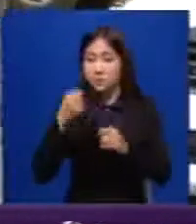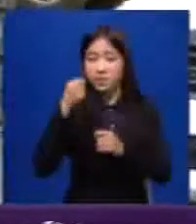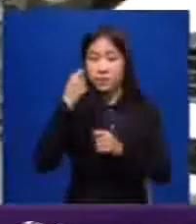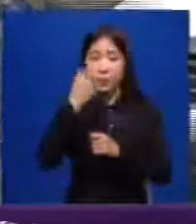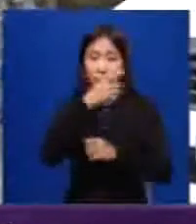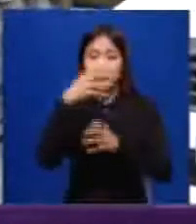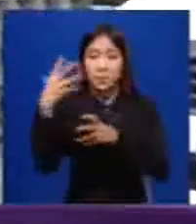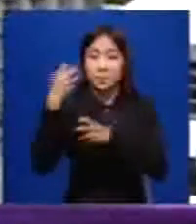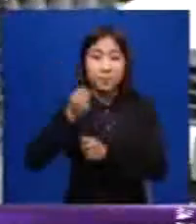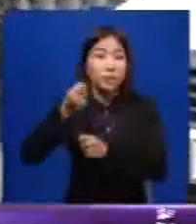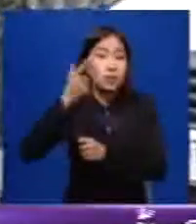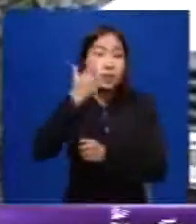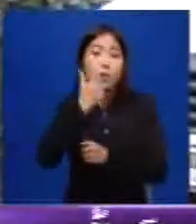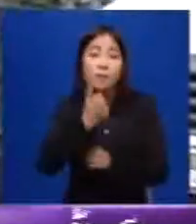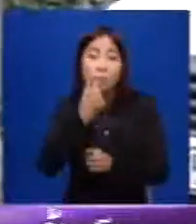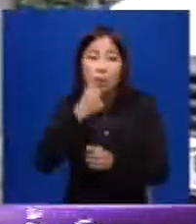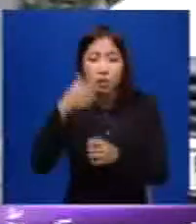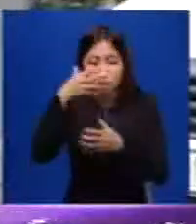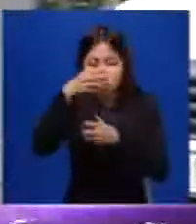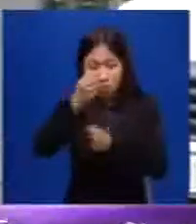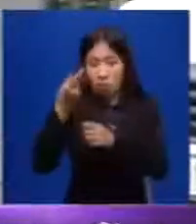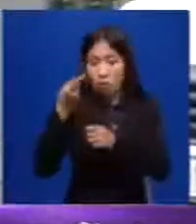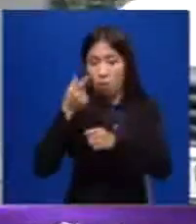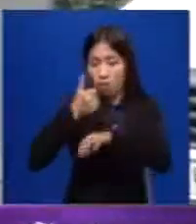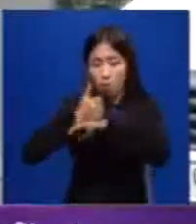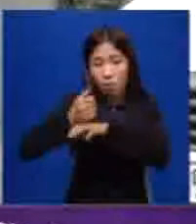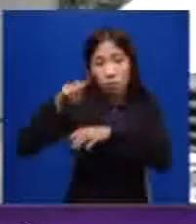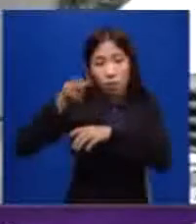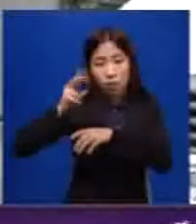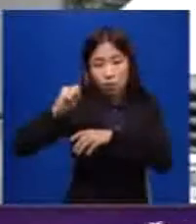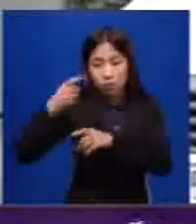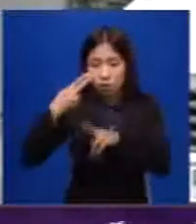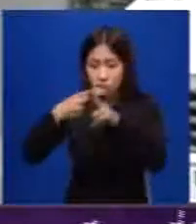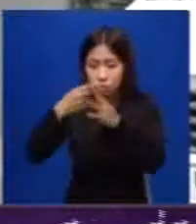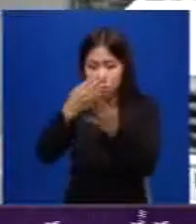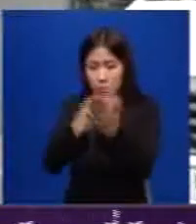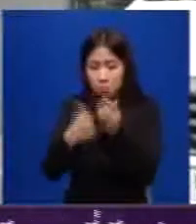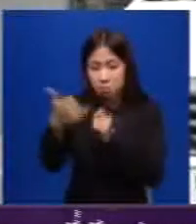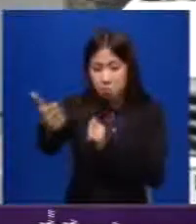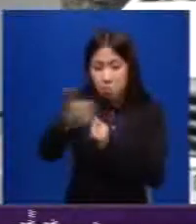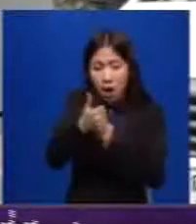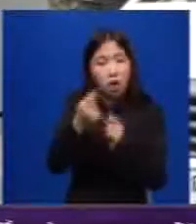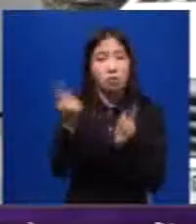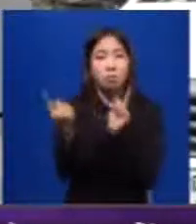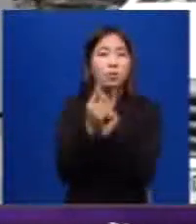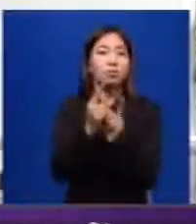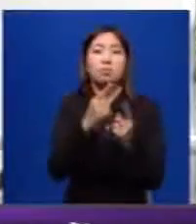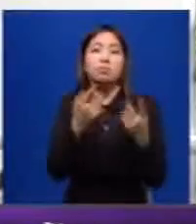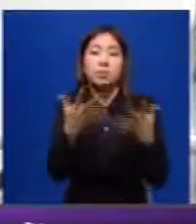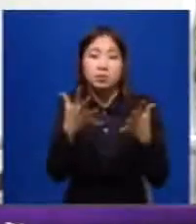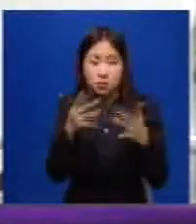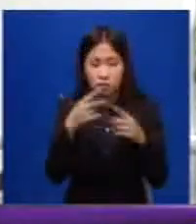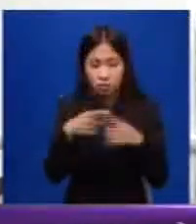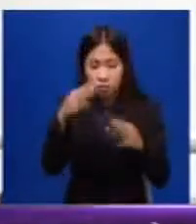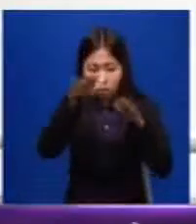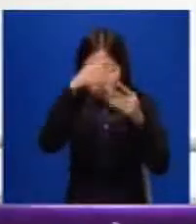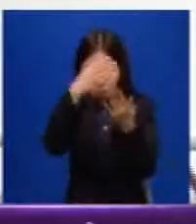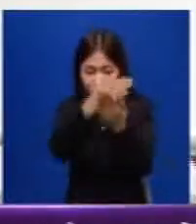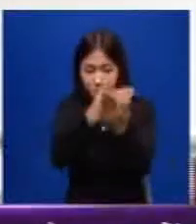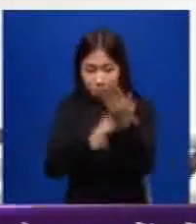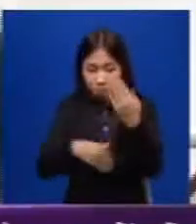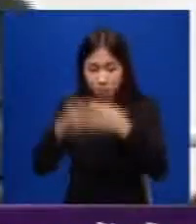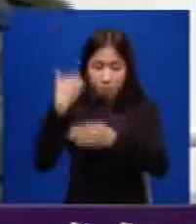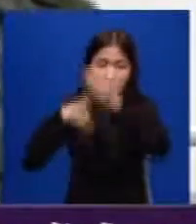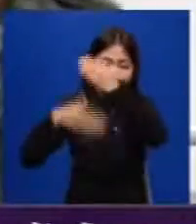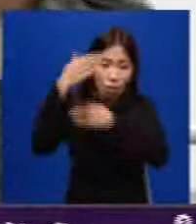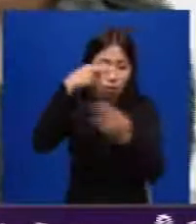เชียงใหม่51ซึ่งเป็นบุคคลที่คสช.เรียกมารายงานตัวแต่ไม่ได้มาตามหมายเรียกมาตรวจสอบประวัติที่หอประชุมกอง